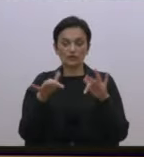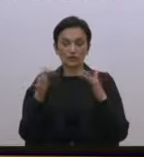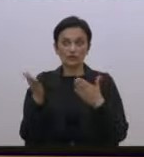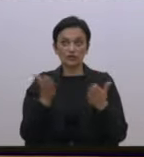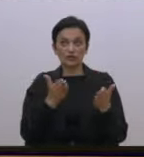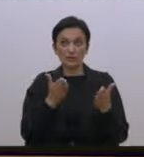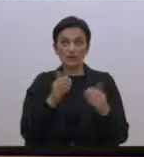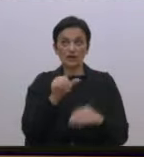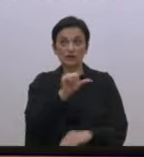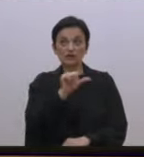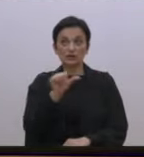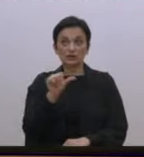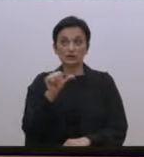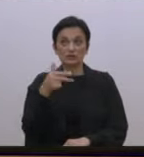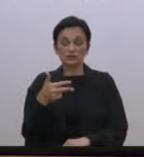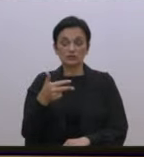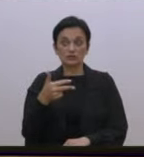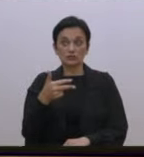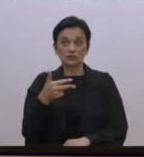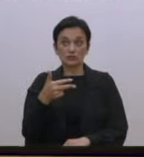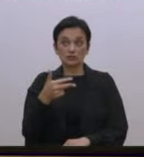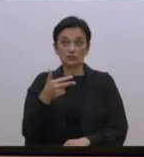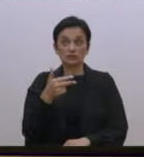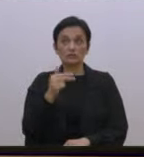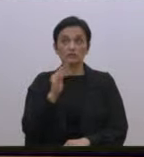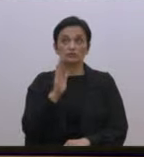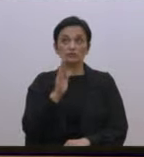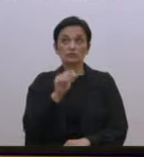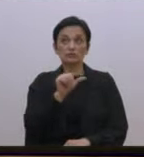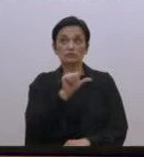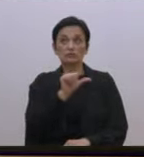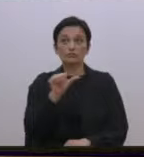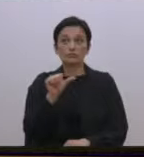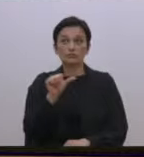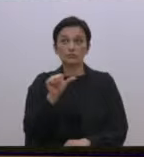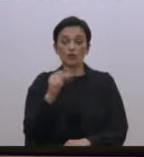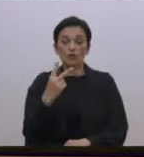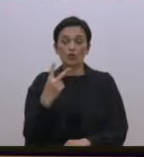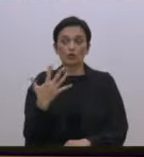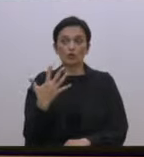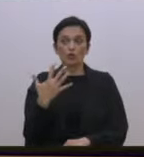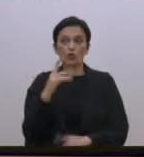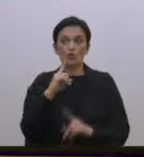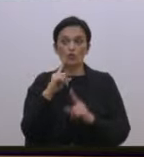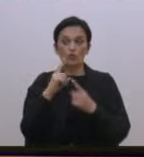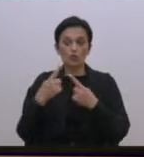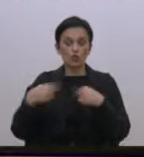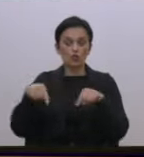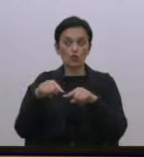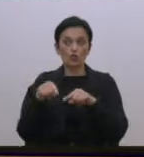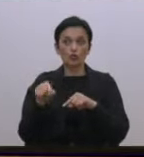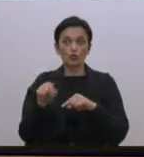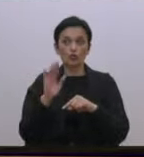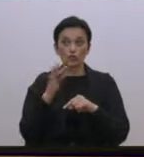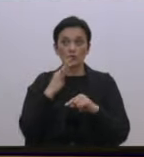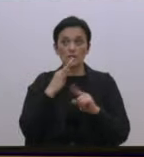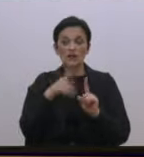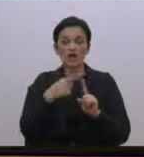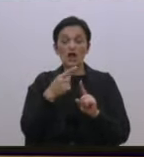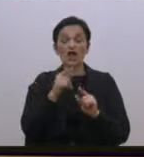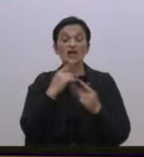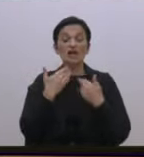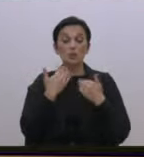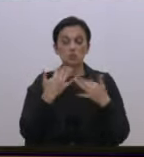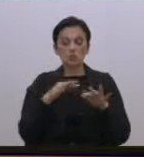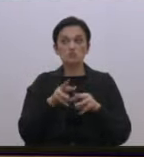ორის ნახევარზე გვექნება კენჭისხრა, ორის 25 წუთზე იქნება ბიუროს სხდომა და კენჭისხრის შემდეგ იქნება მინისტრის